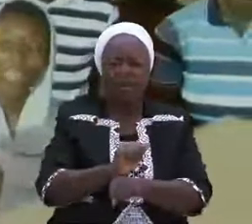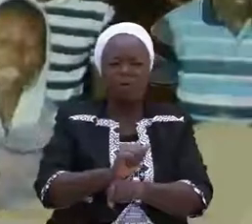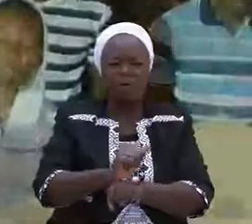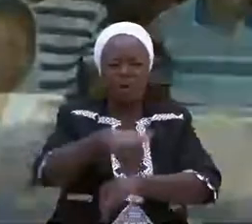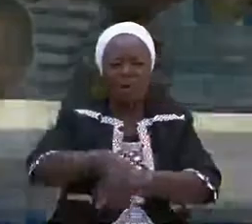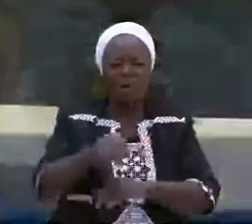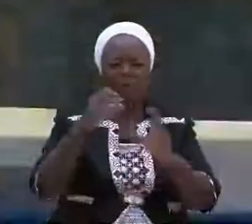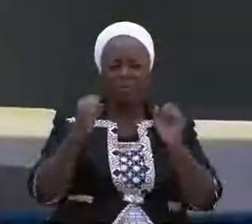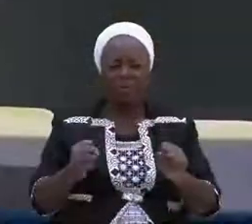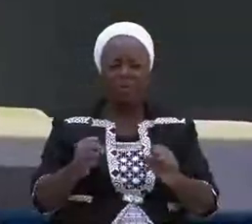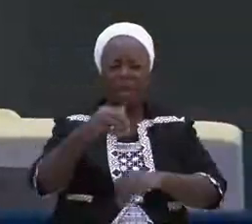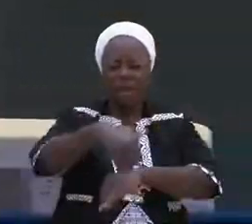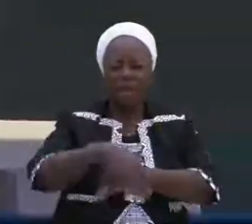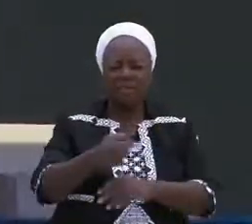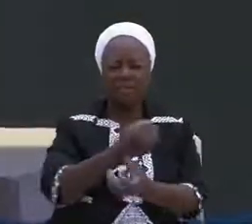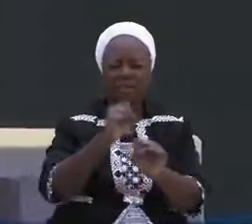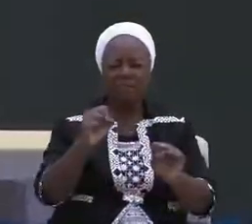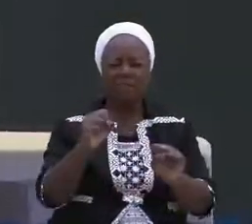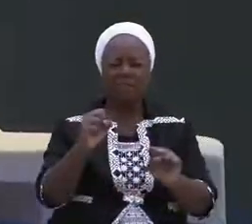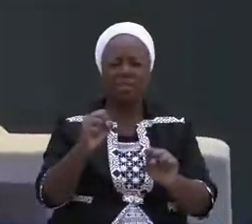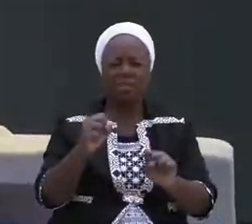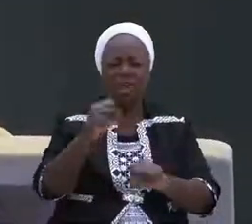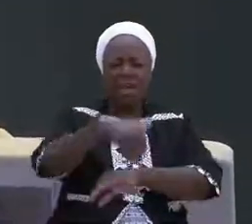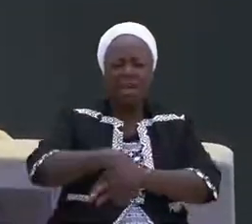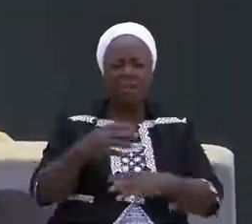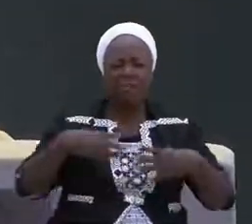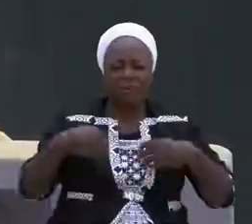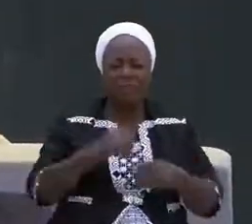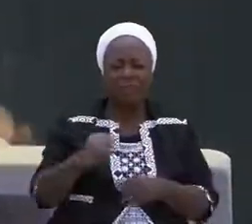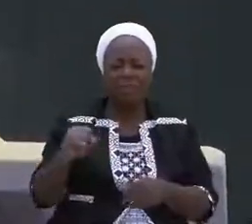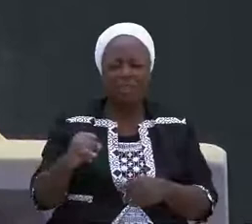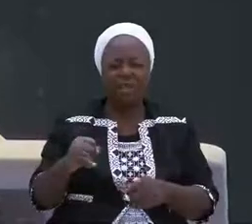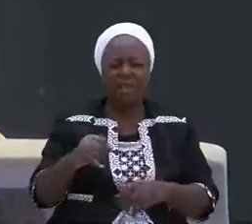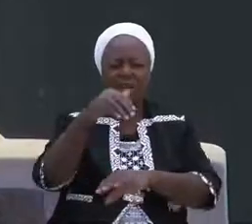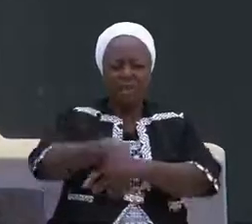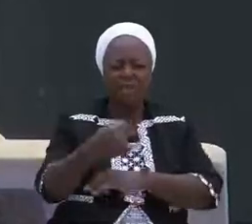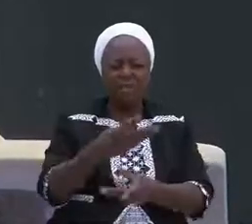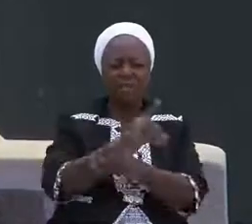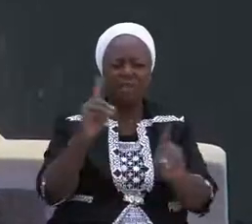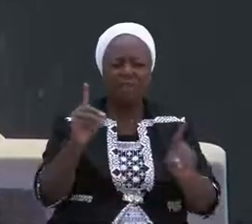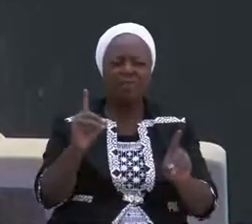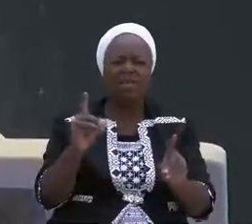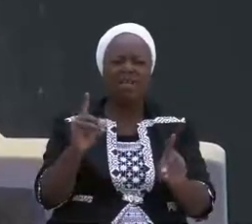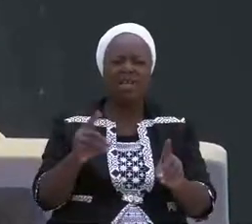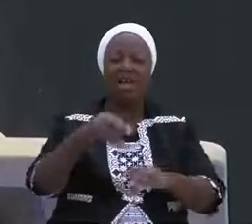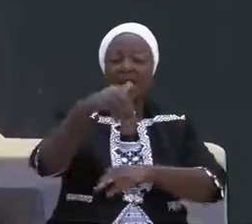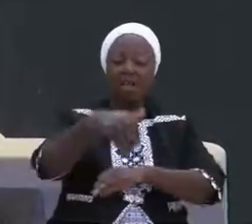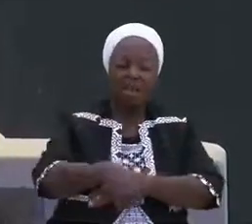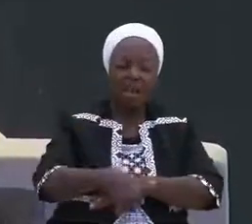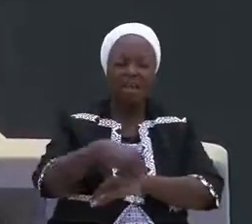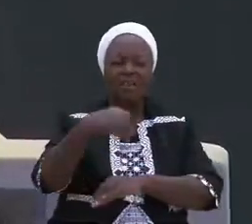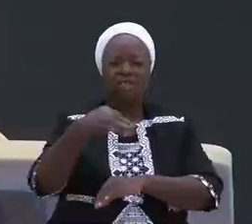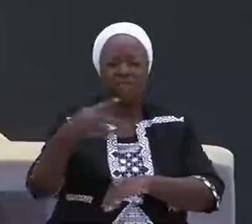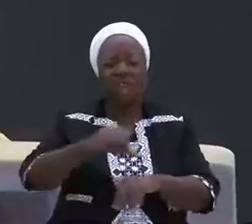nuit de puissance. Nuit de salut, nuit de guérison, nuit de délivrance, nuit